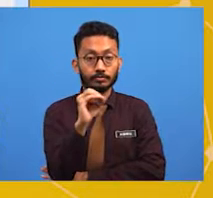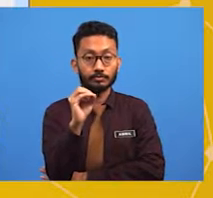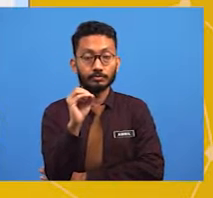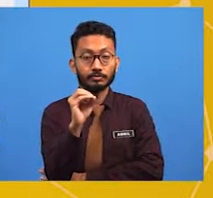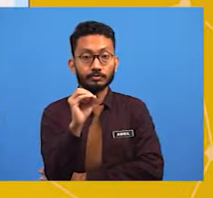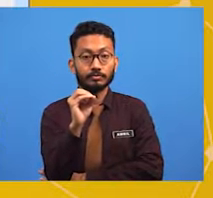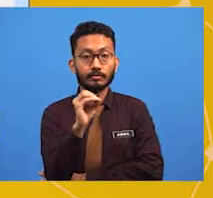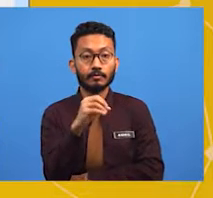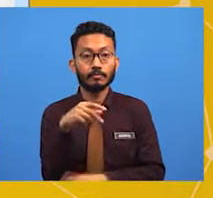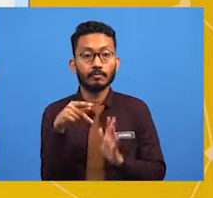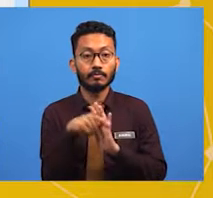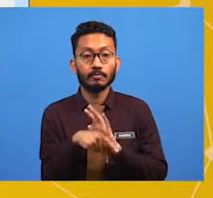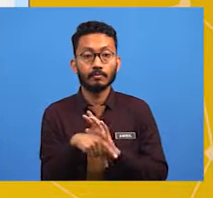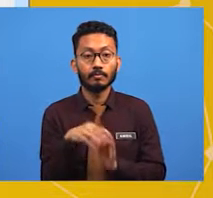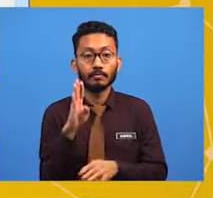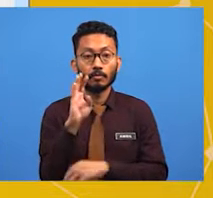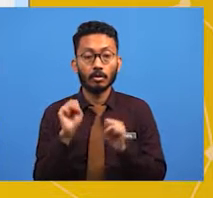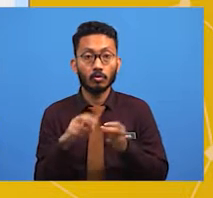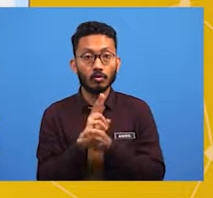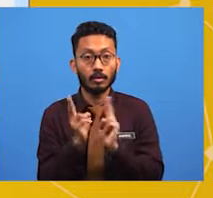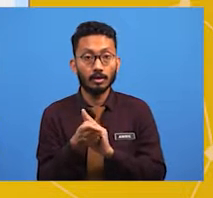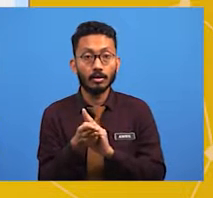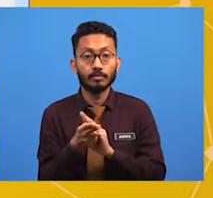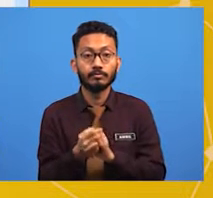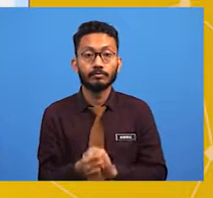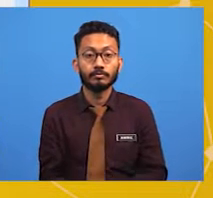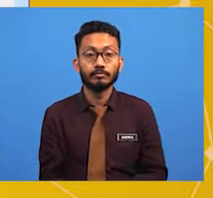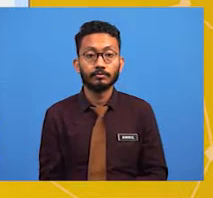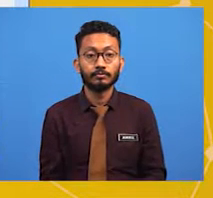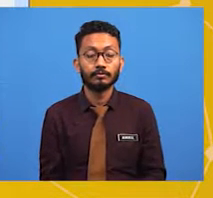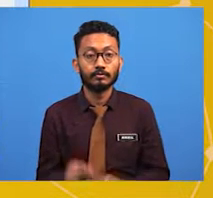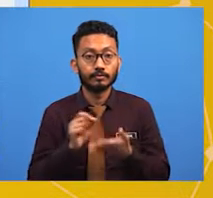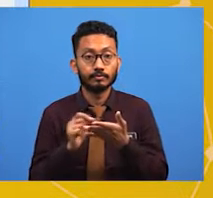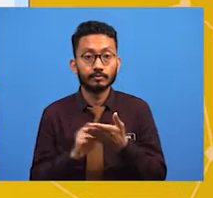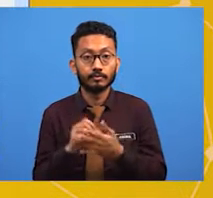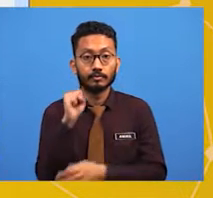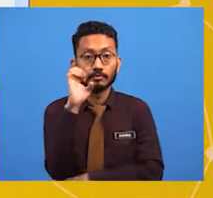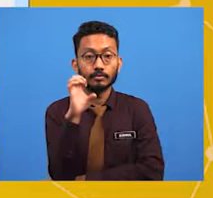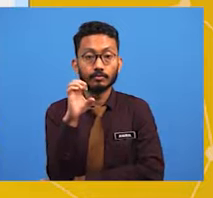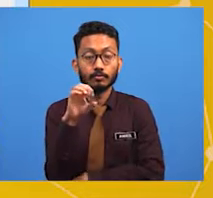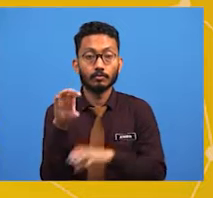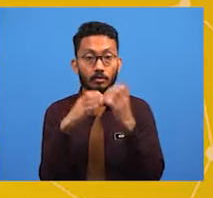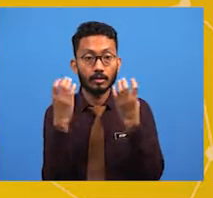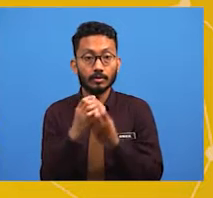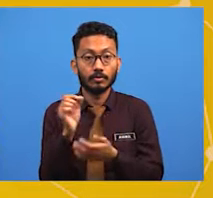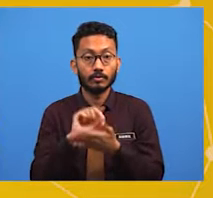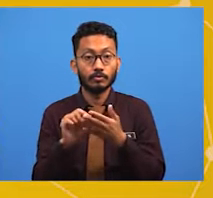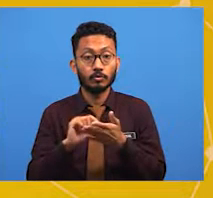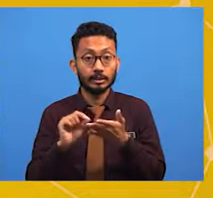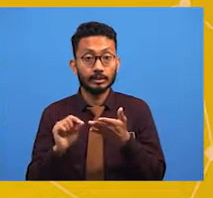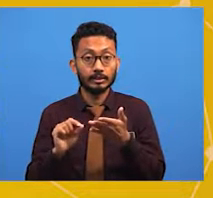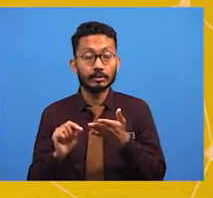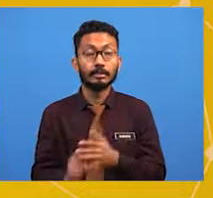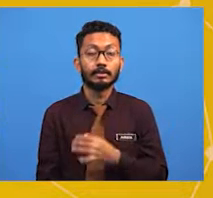Pemboleh ubah pula ialah harga set alat tulis dan bilangan set. Ini